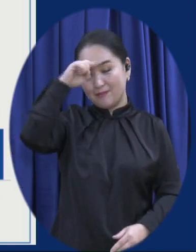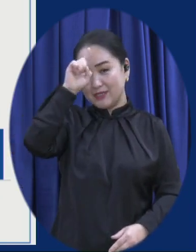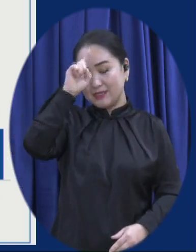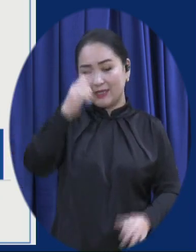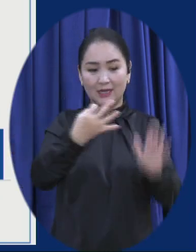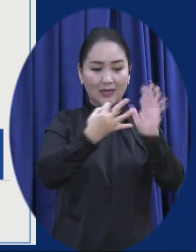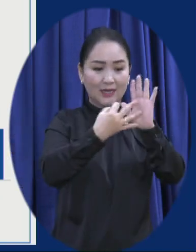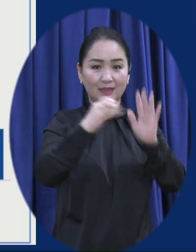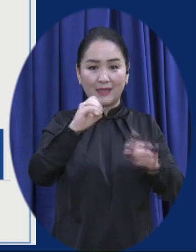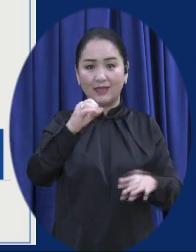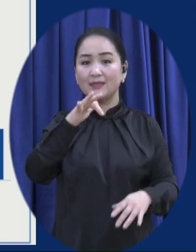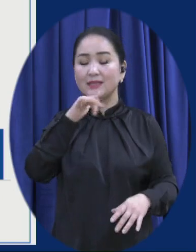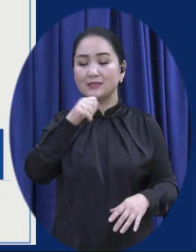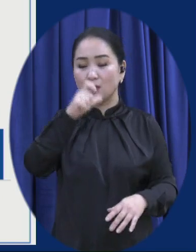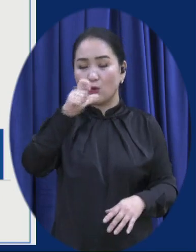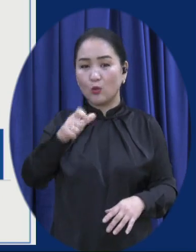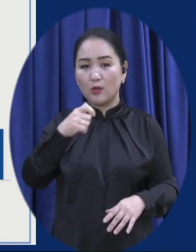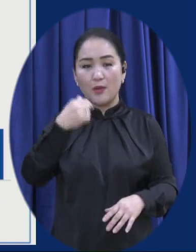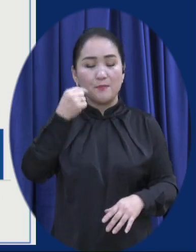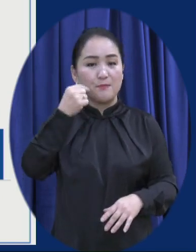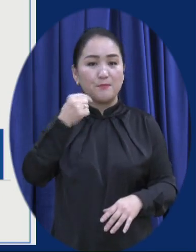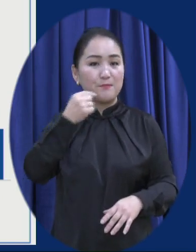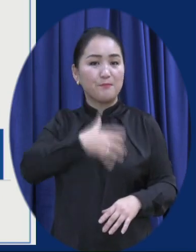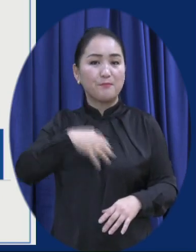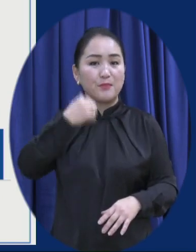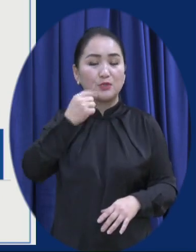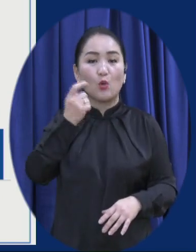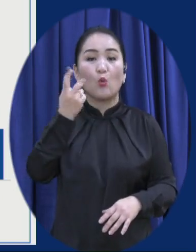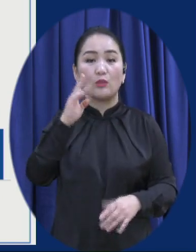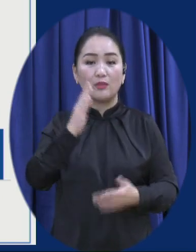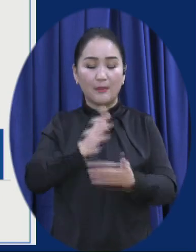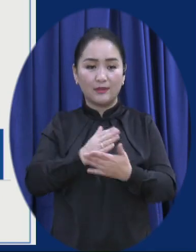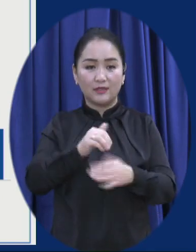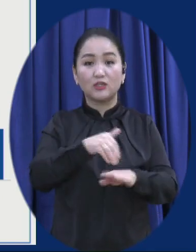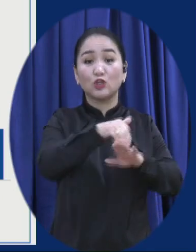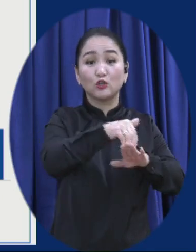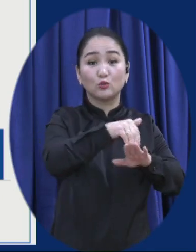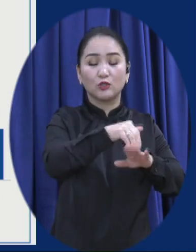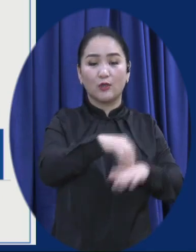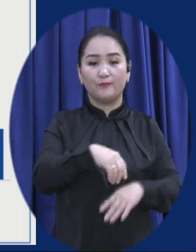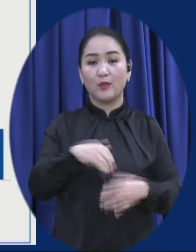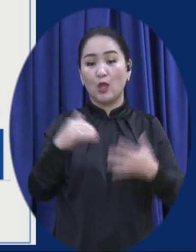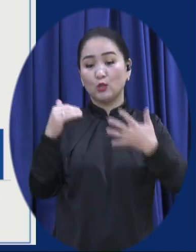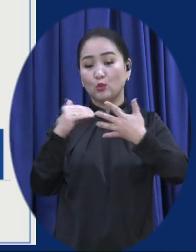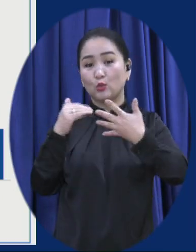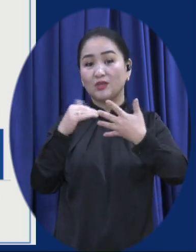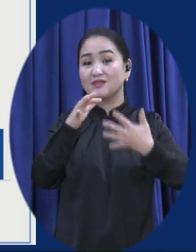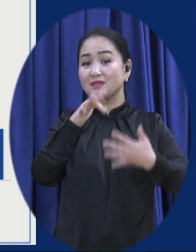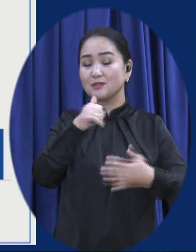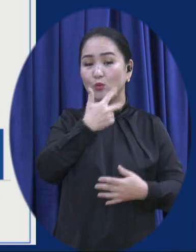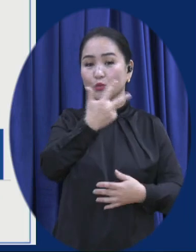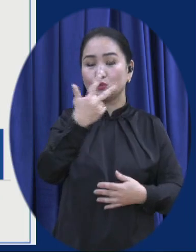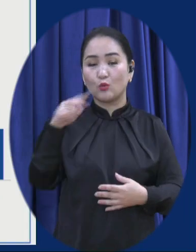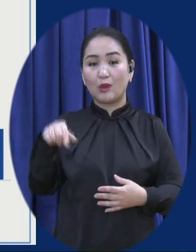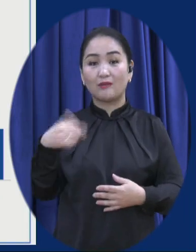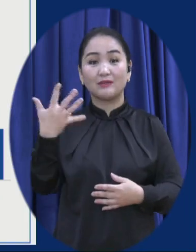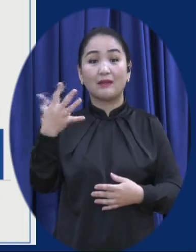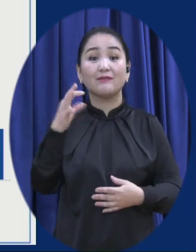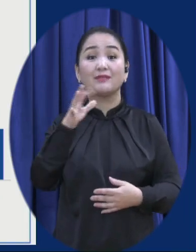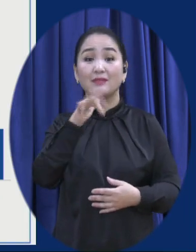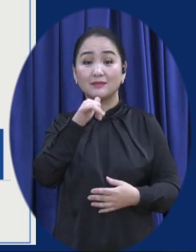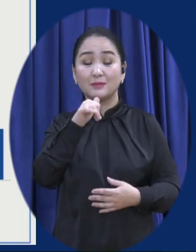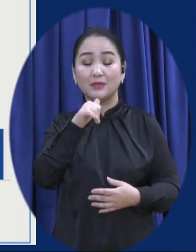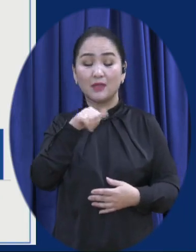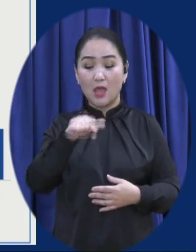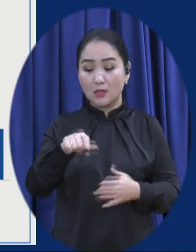байгаа. Гэхдээ тогтвортой байна. За дундаж нас нь бол 33.5 нас байна. За бид нар энэ